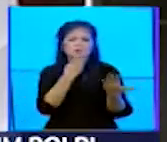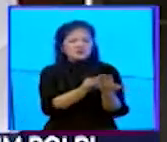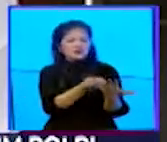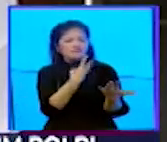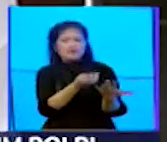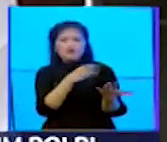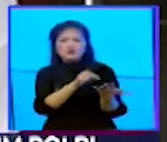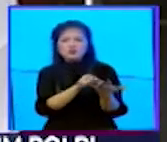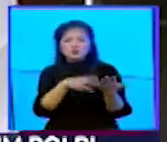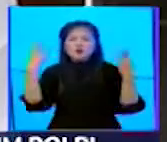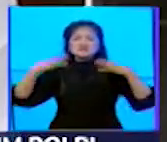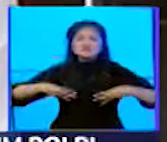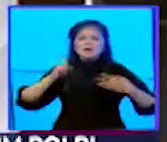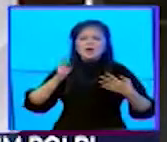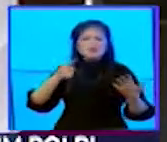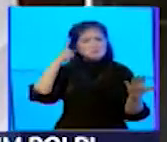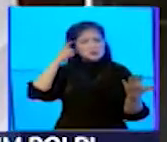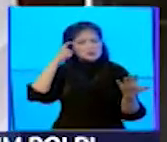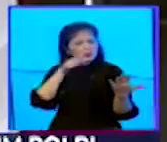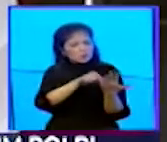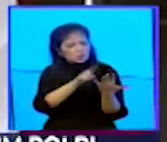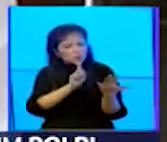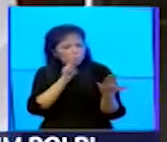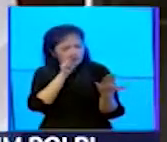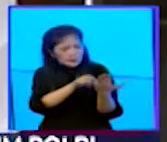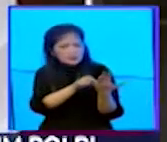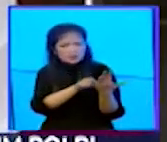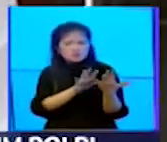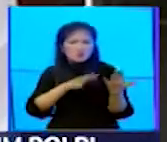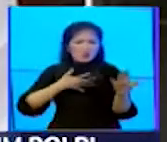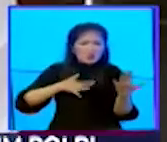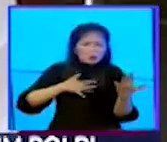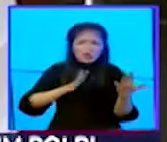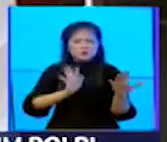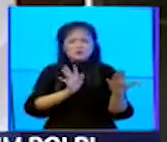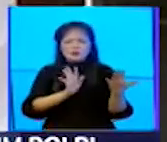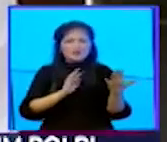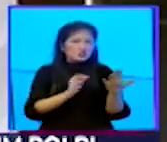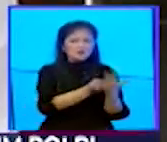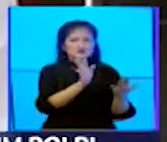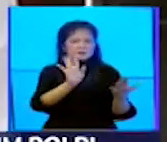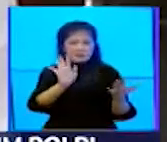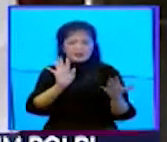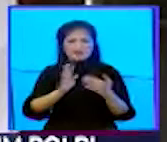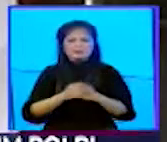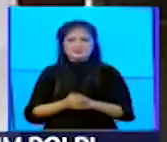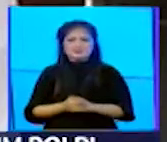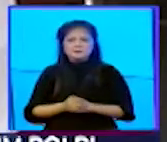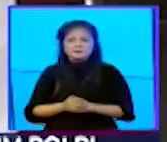benar-benar dipelajari. Kalau ragu, saran saya tidak untuk dilakukan share. Namun